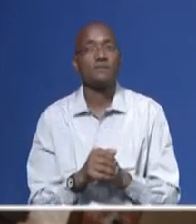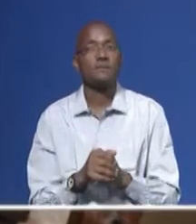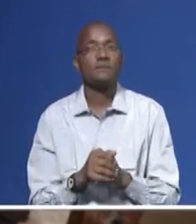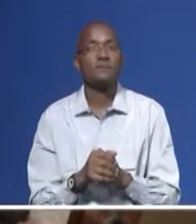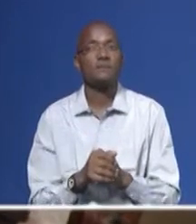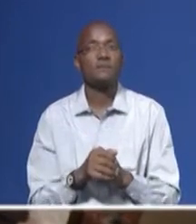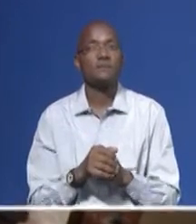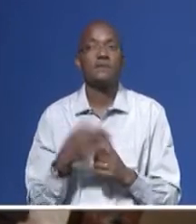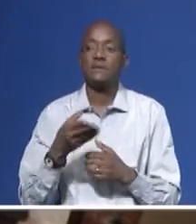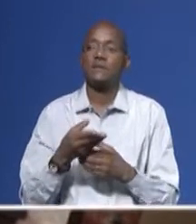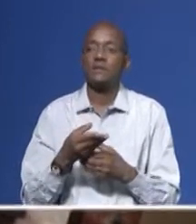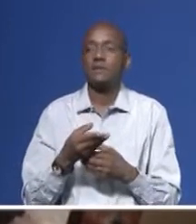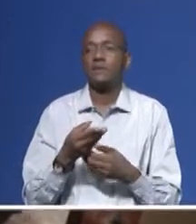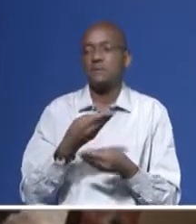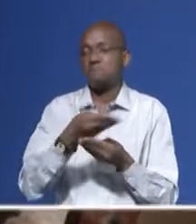Pengine nakula na marafiki zangu.